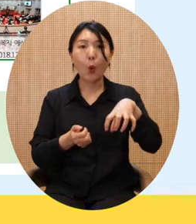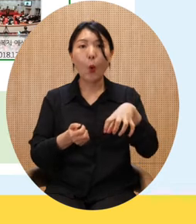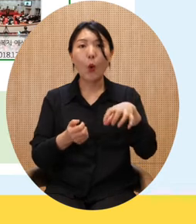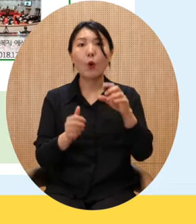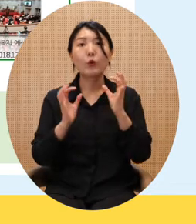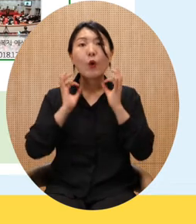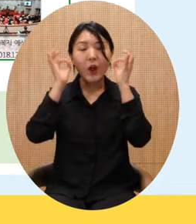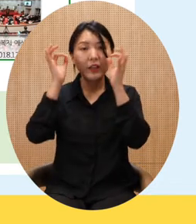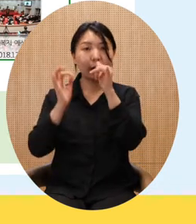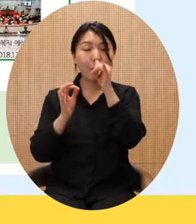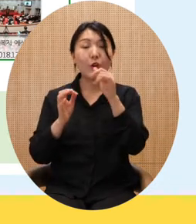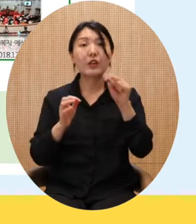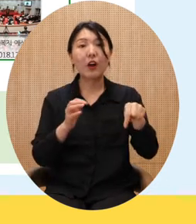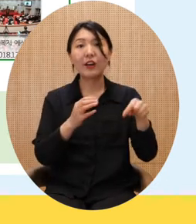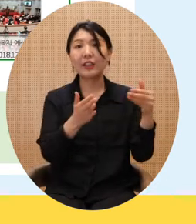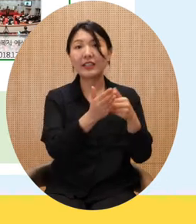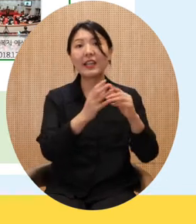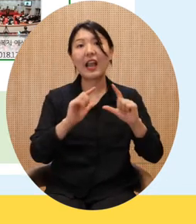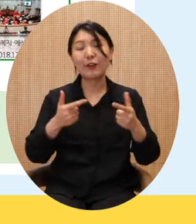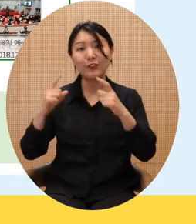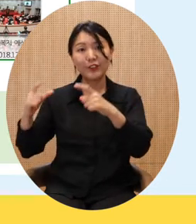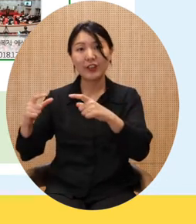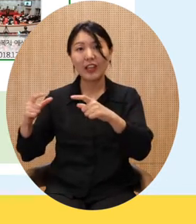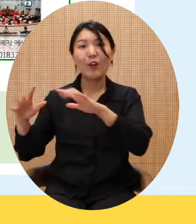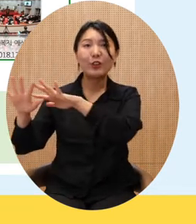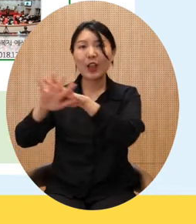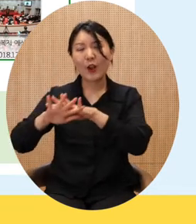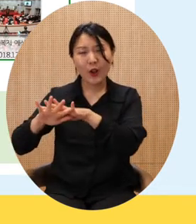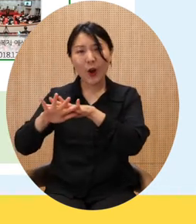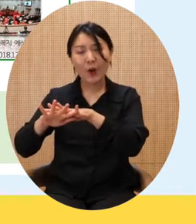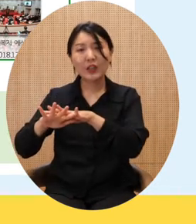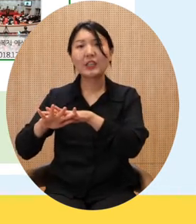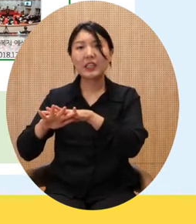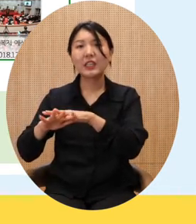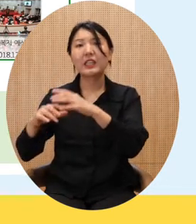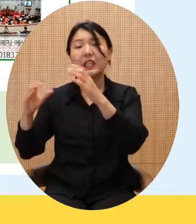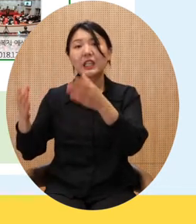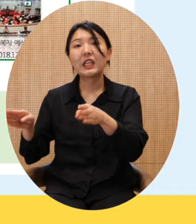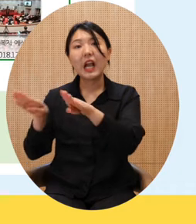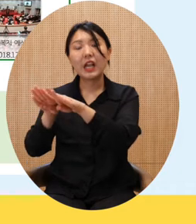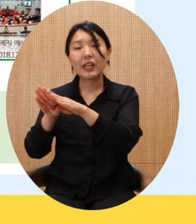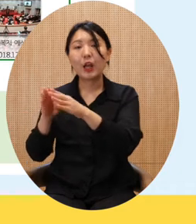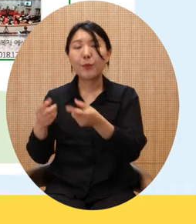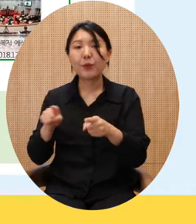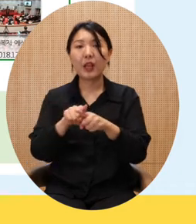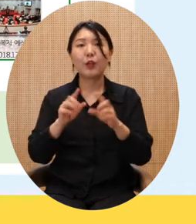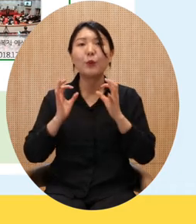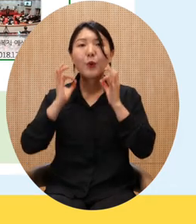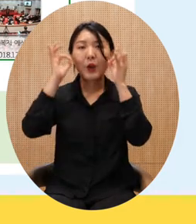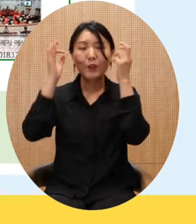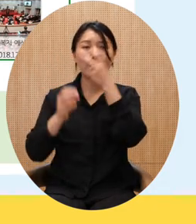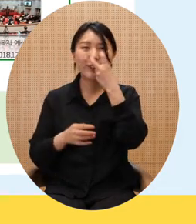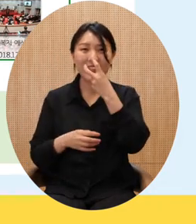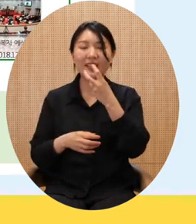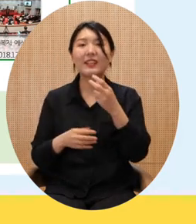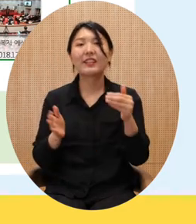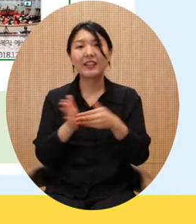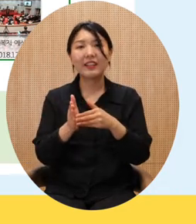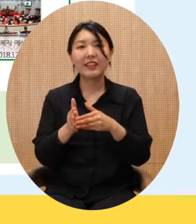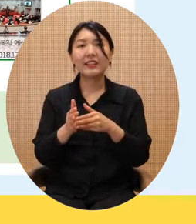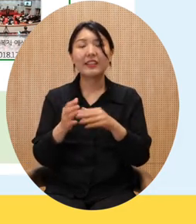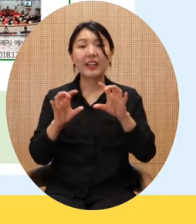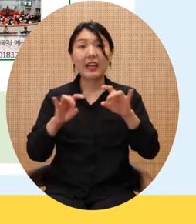한국도시연구소뿐만이 아니라 지역에 있는 네트워크 기관들이 함께 연대해서 조사를 하였습니다. 그래서 그 각 기관들이